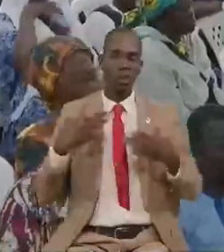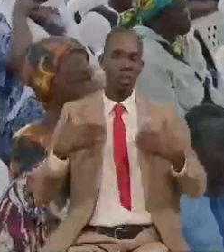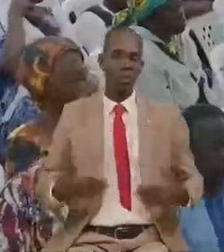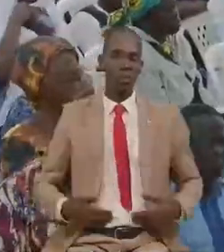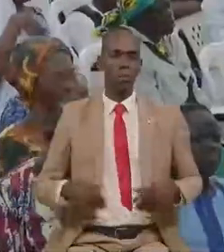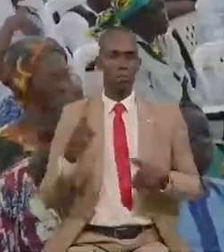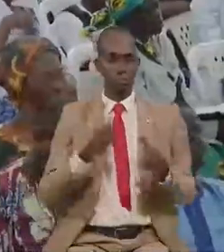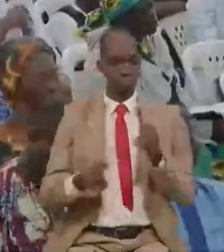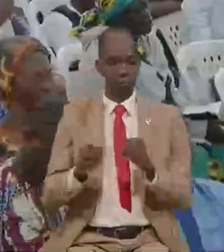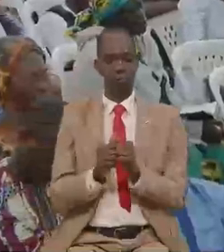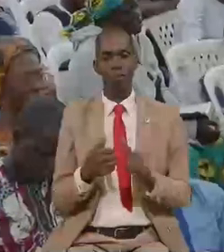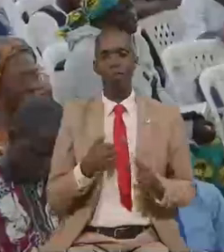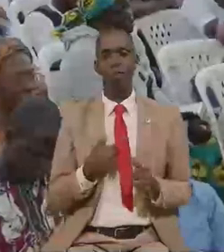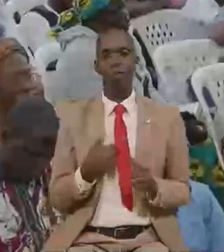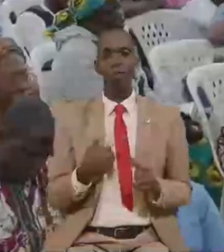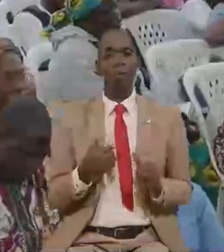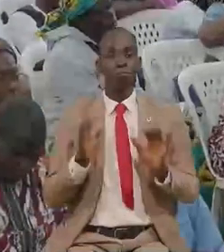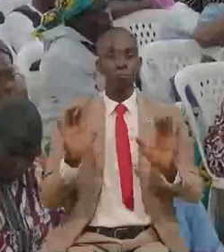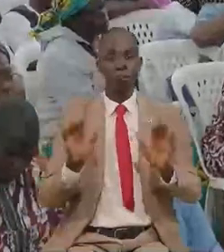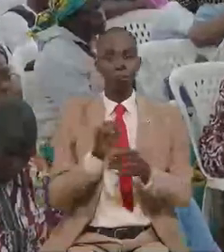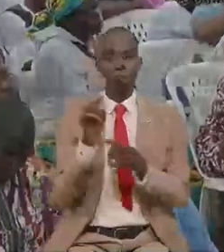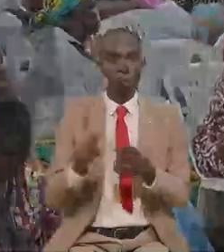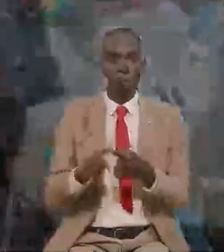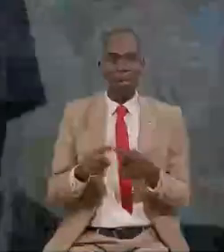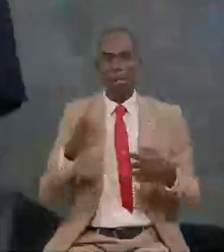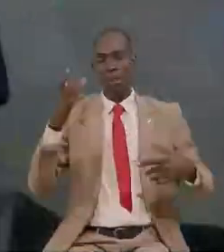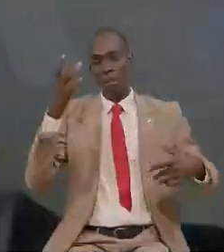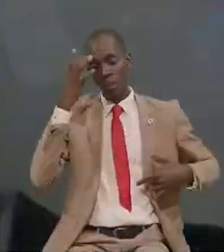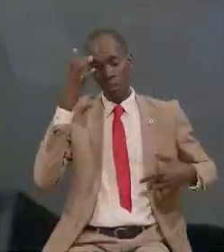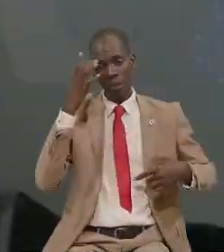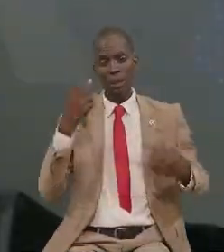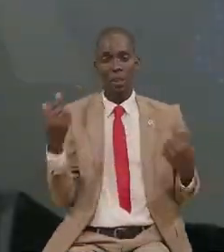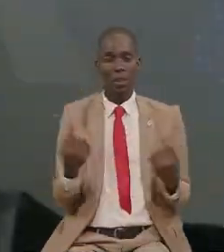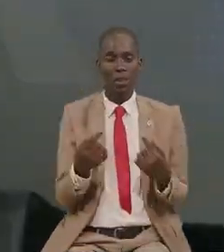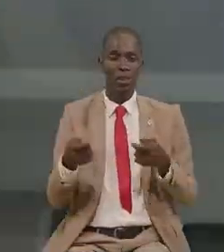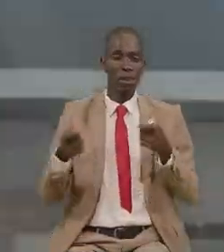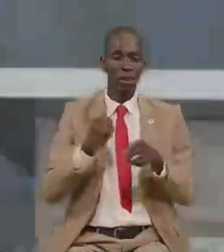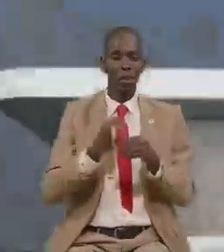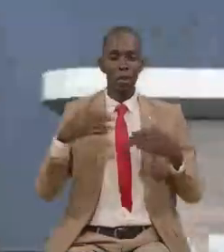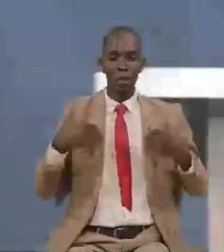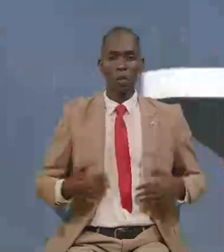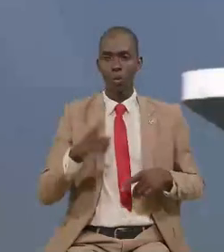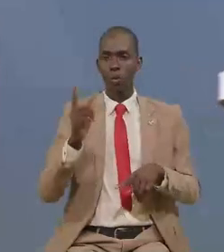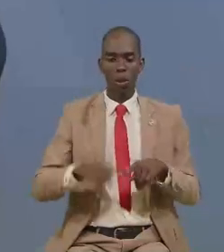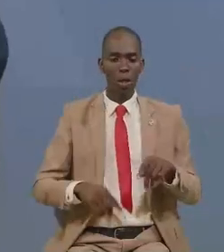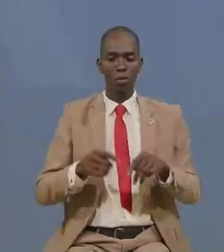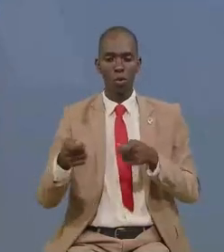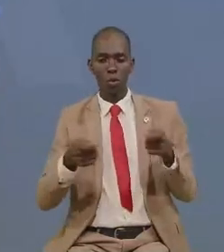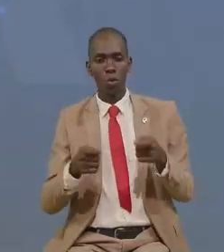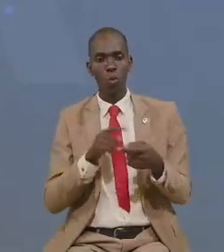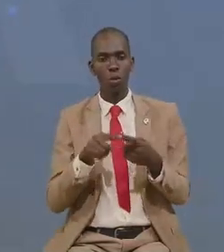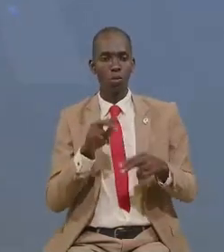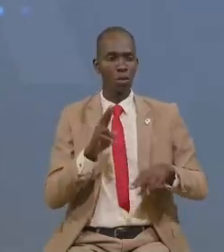règne dans le corps, quand le diabète règne là-bas, tu n'arrives pas à contrôler quand il faut s'asseoir, quand il faut se